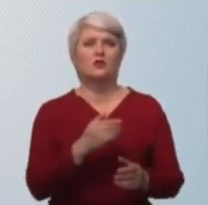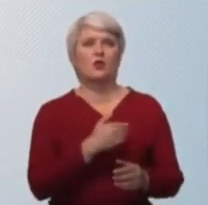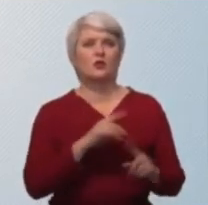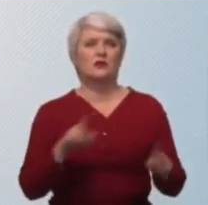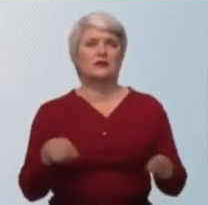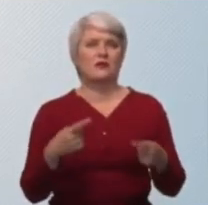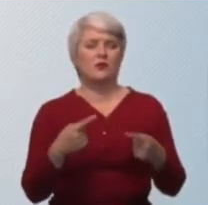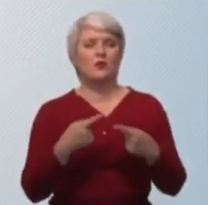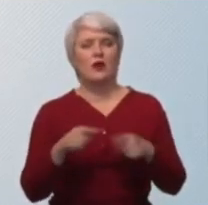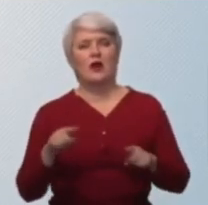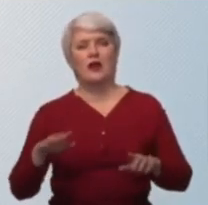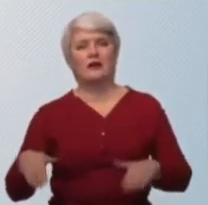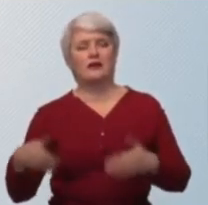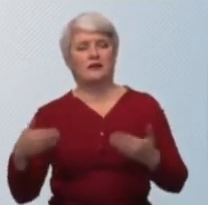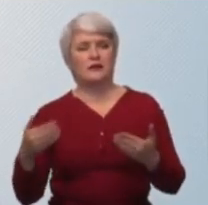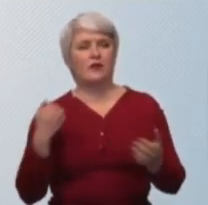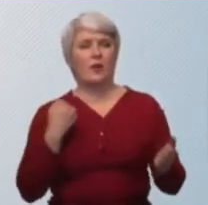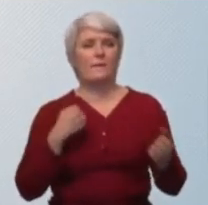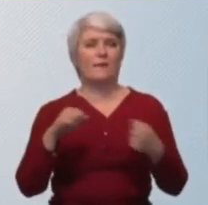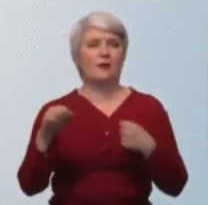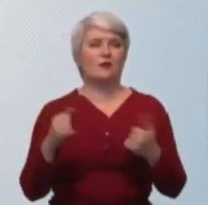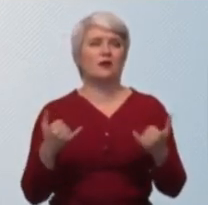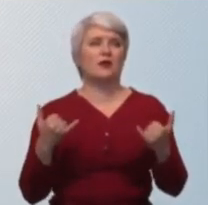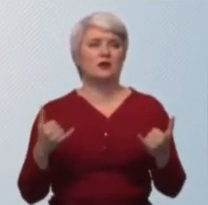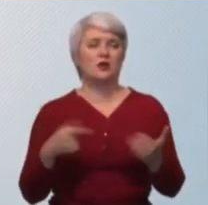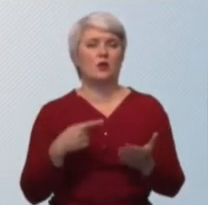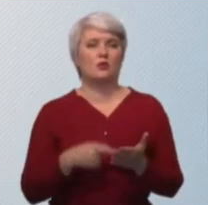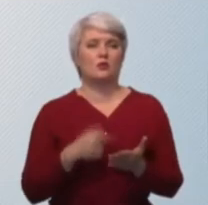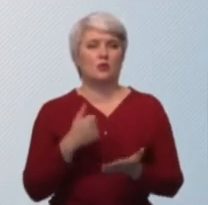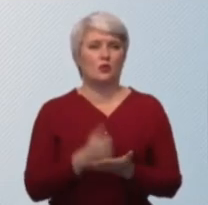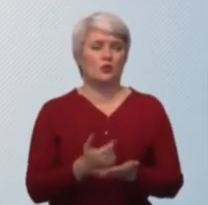створити йому альтернативу та перемогти чинного міського голову?